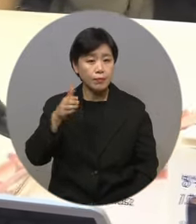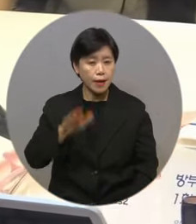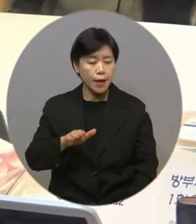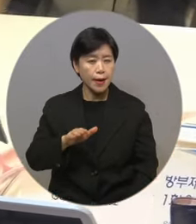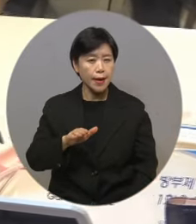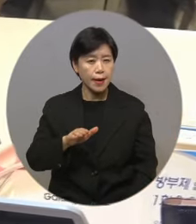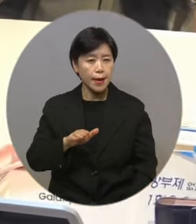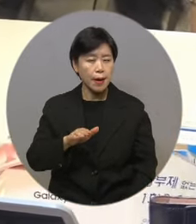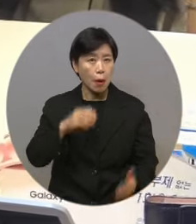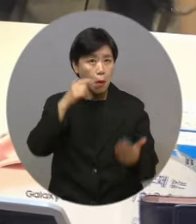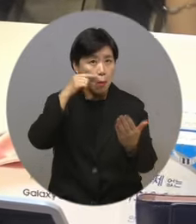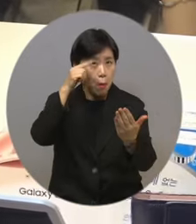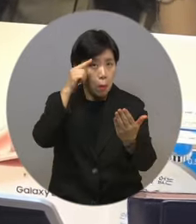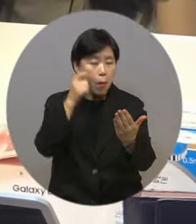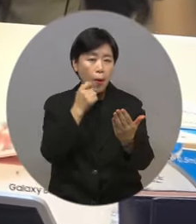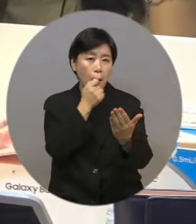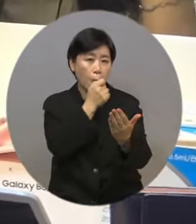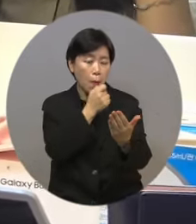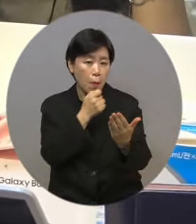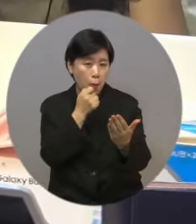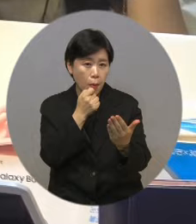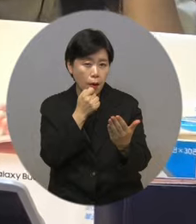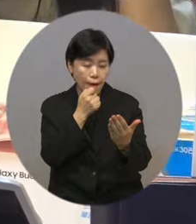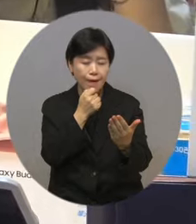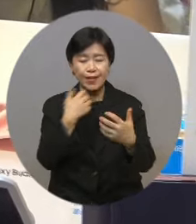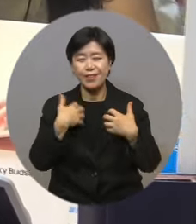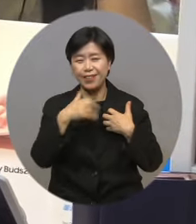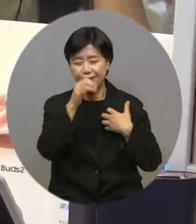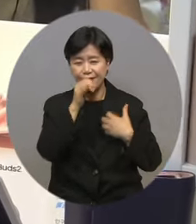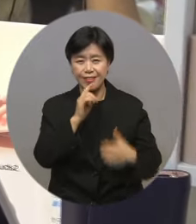것이 즐겁다는 지연 씨입니다.